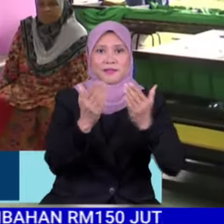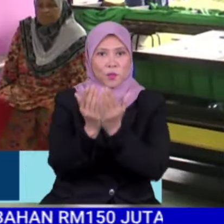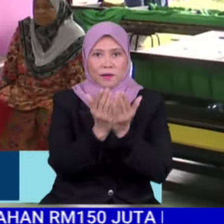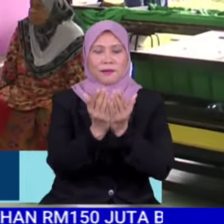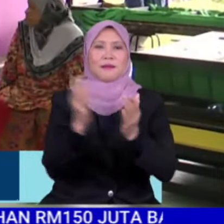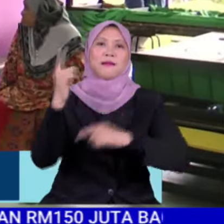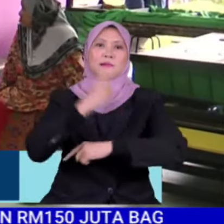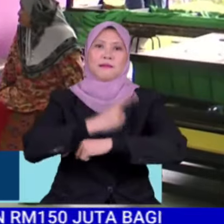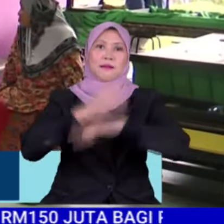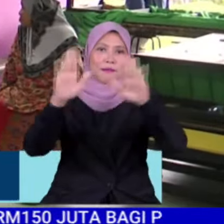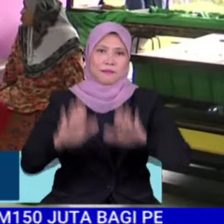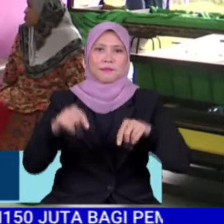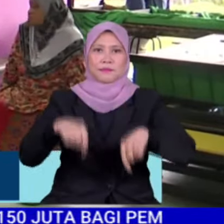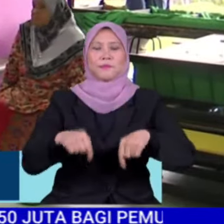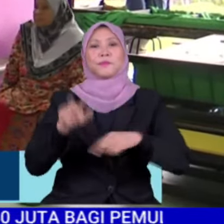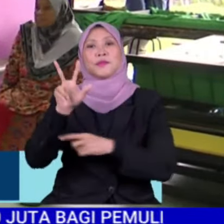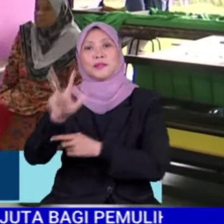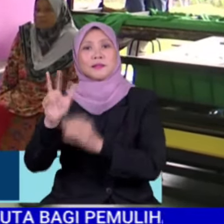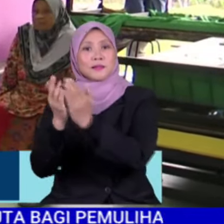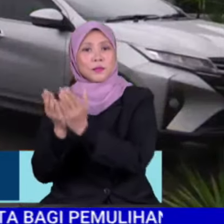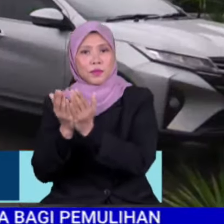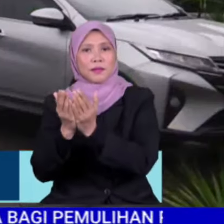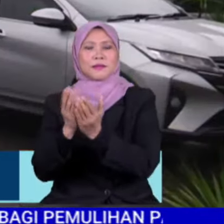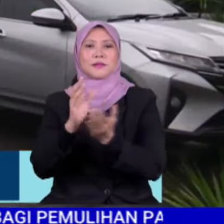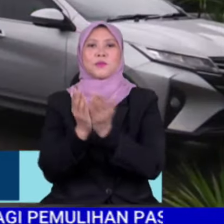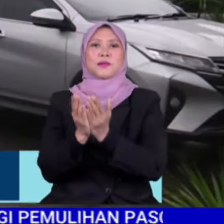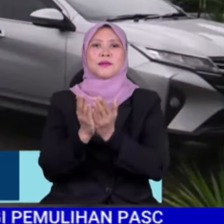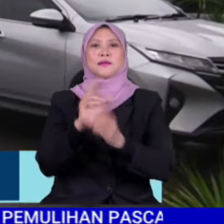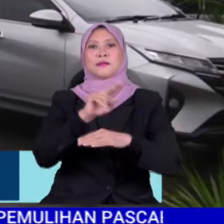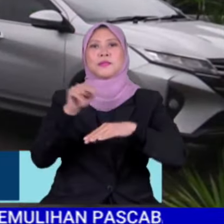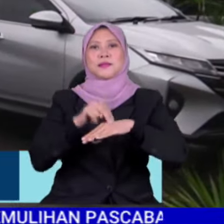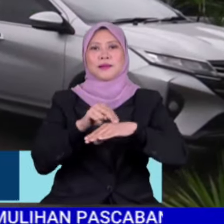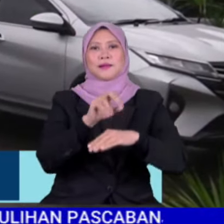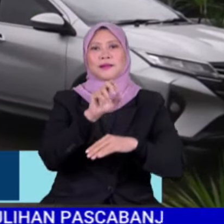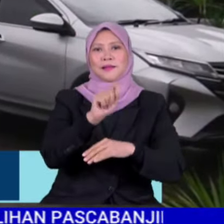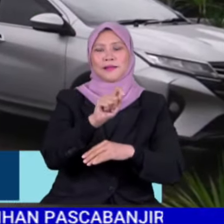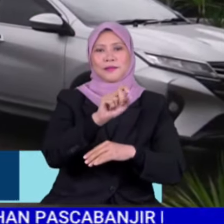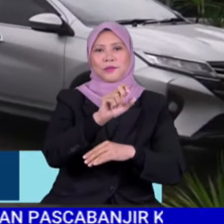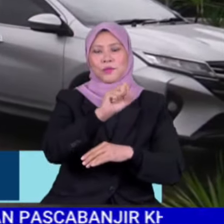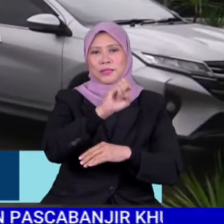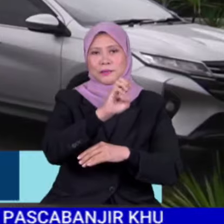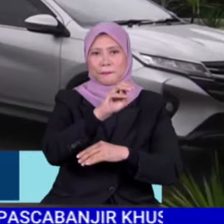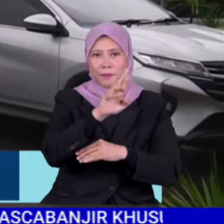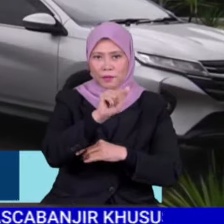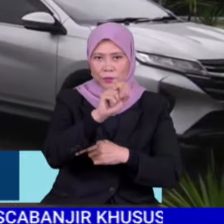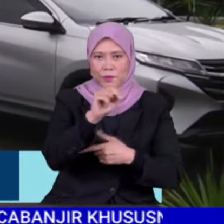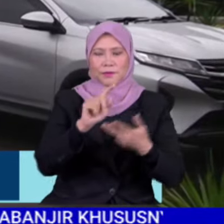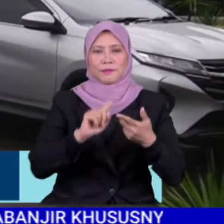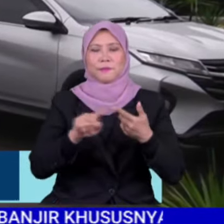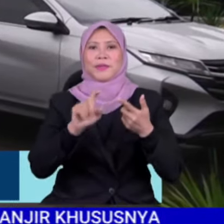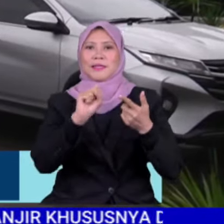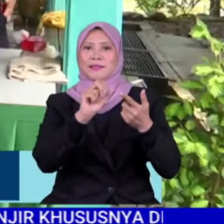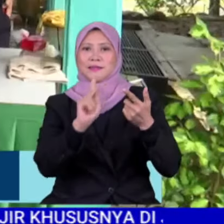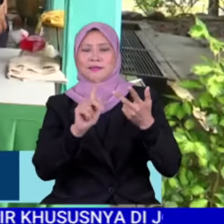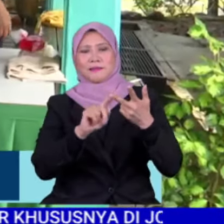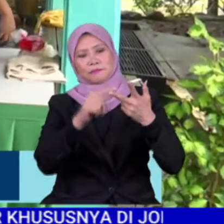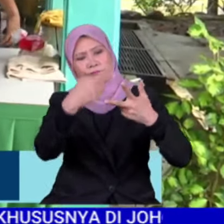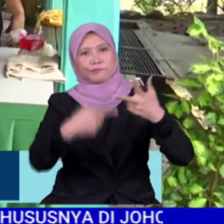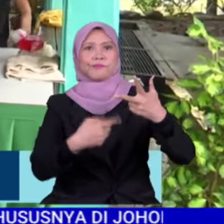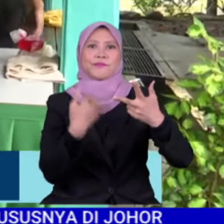persekolahan Ahad ini. Tiga lagi sekolah iaitu Sekolah Kebangsaan Tanjung Sembrong, SK Sri Mendapat, SK Sri Nasib Baik